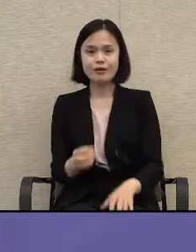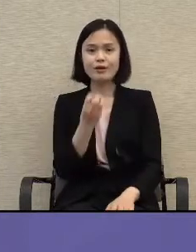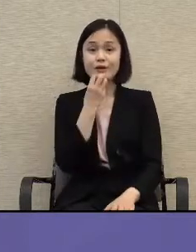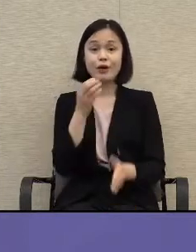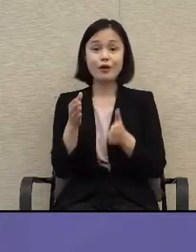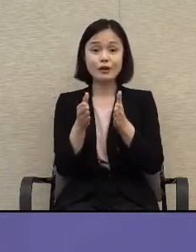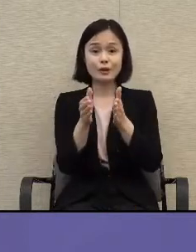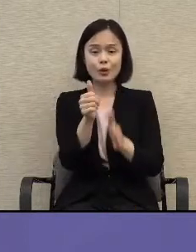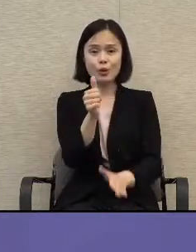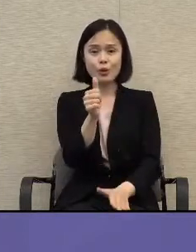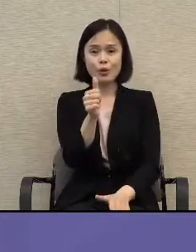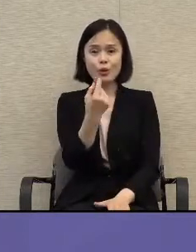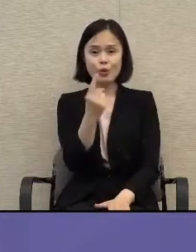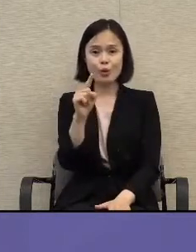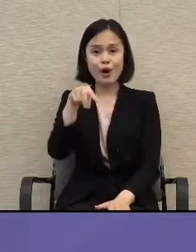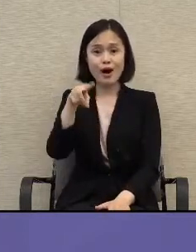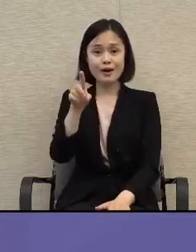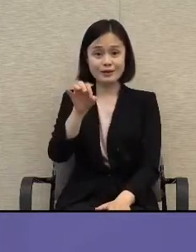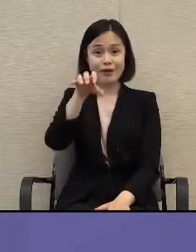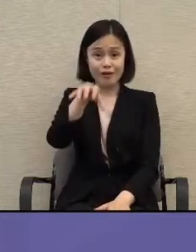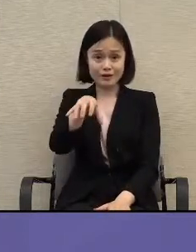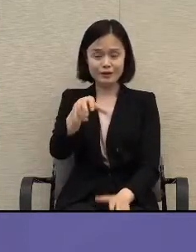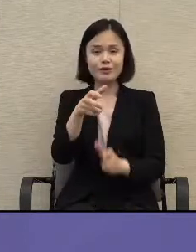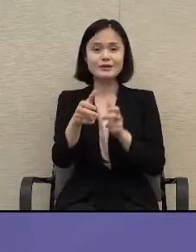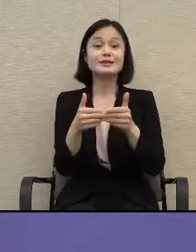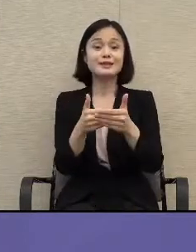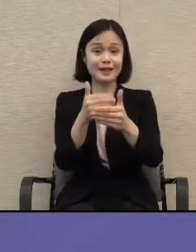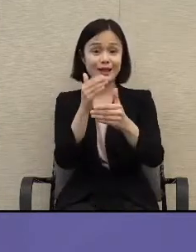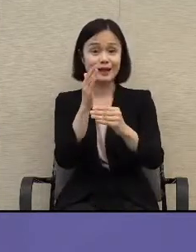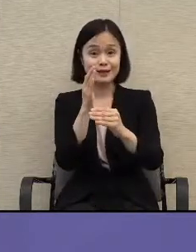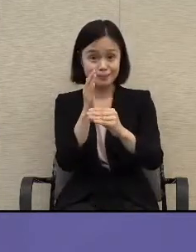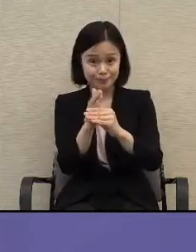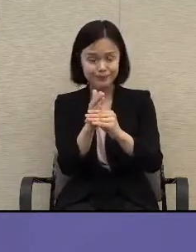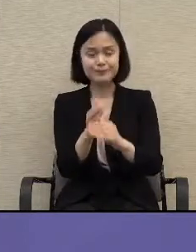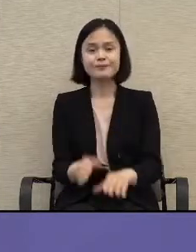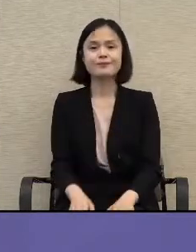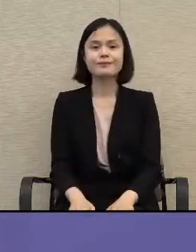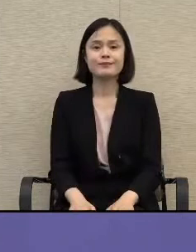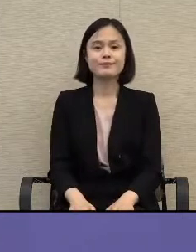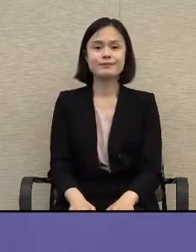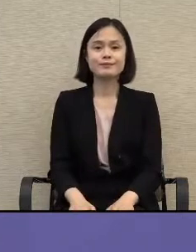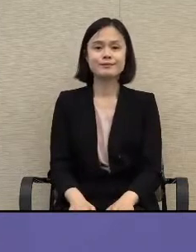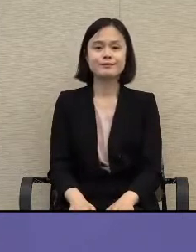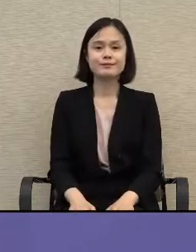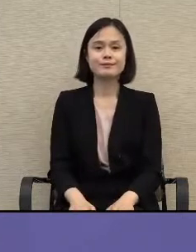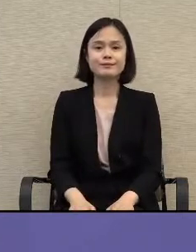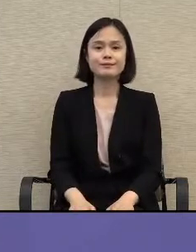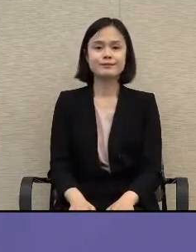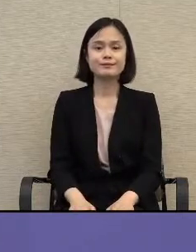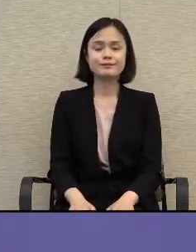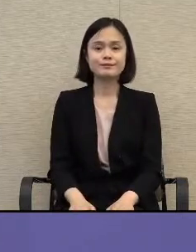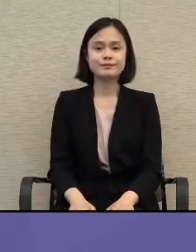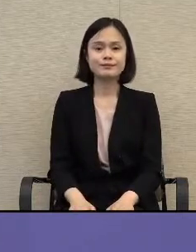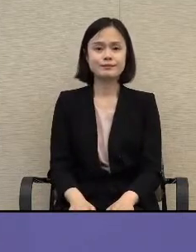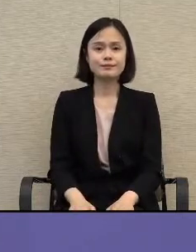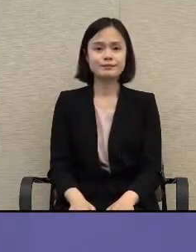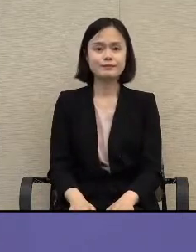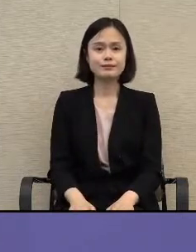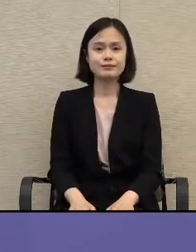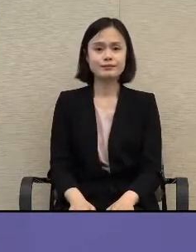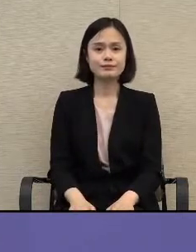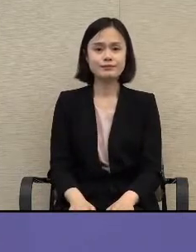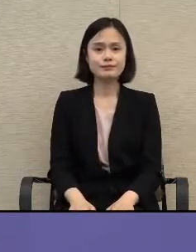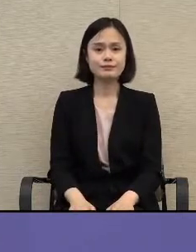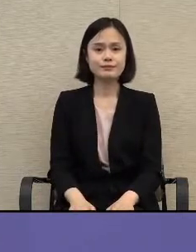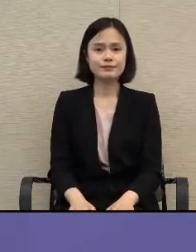이제 4년 차가 들어가는데, 이 화성시의 정신질환자 지역사회 통합 돌봄 선도 사업의 경우에는 저희가